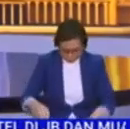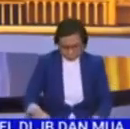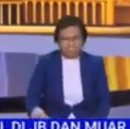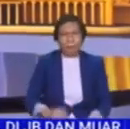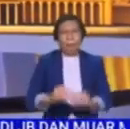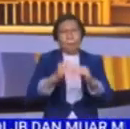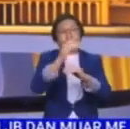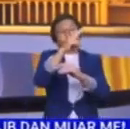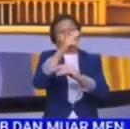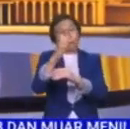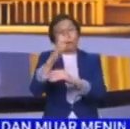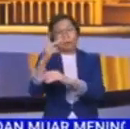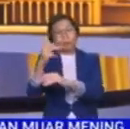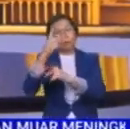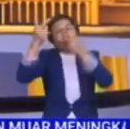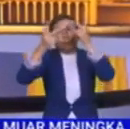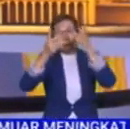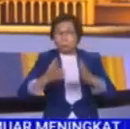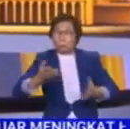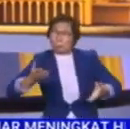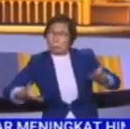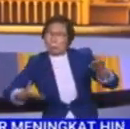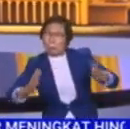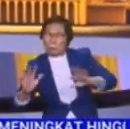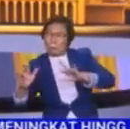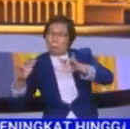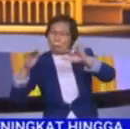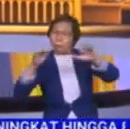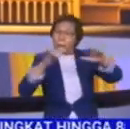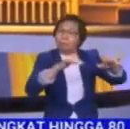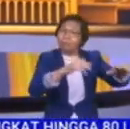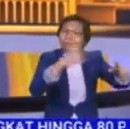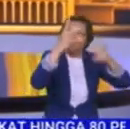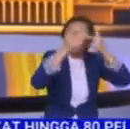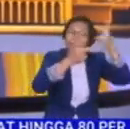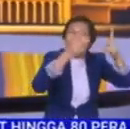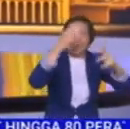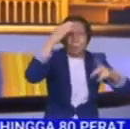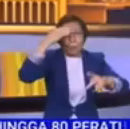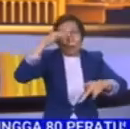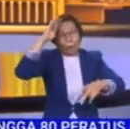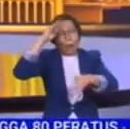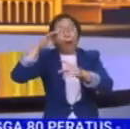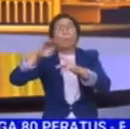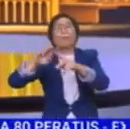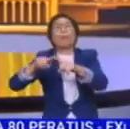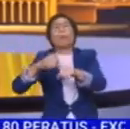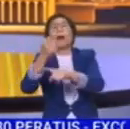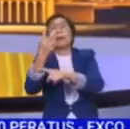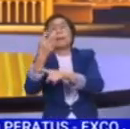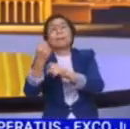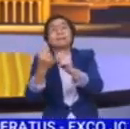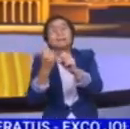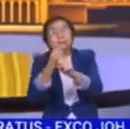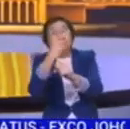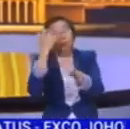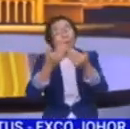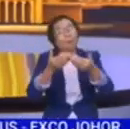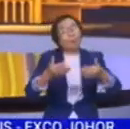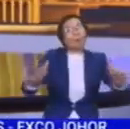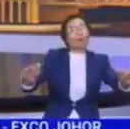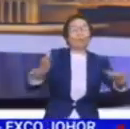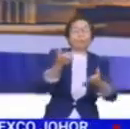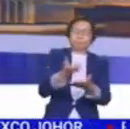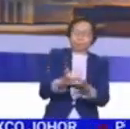Hai lebih 200.000 pelancong di Jungle mengunjungi Fadli sedalam empat bulan terakhir tahun ini susulan pembukaan semula